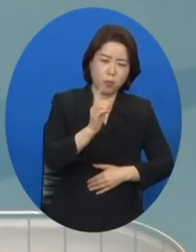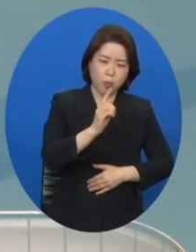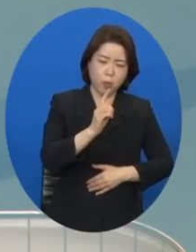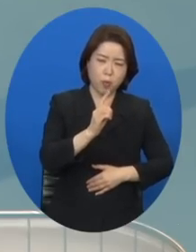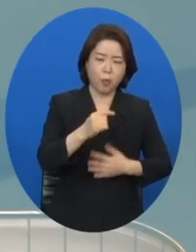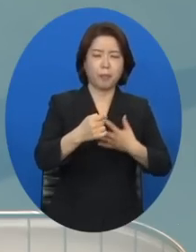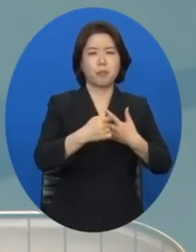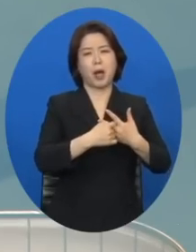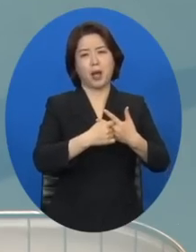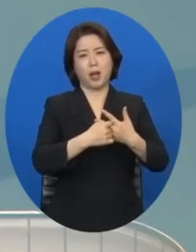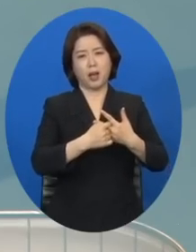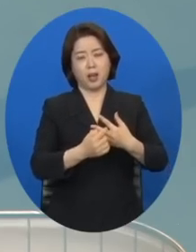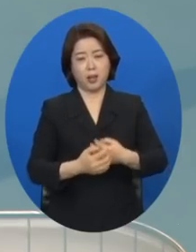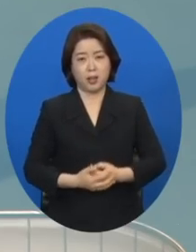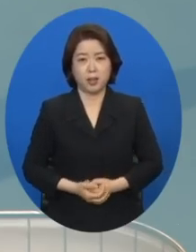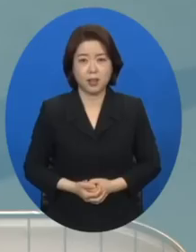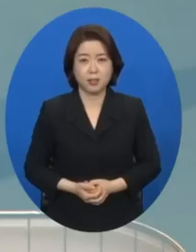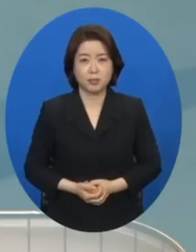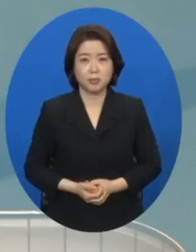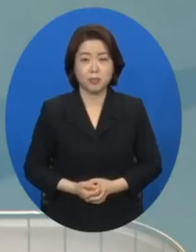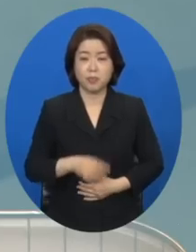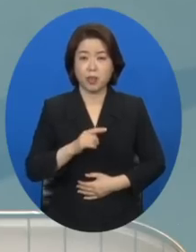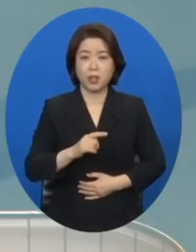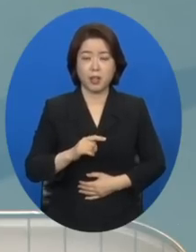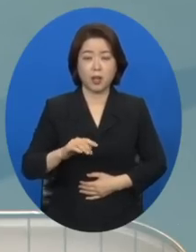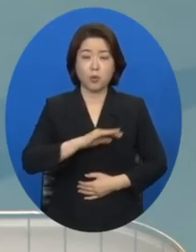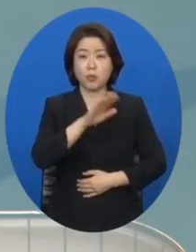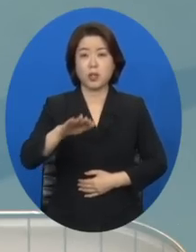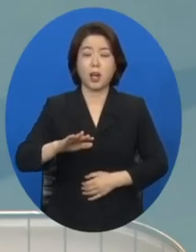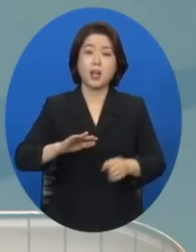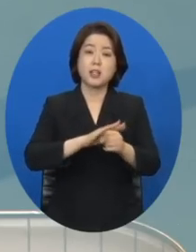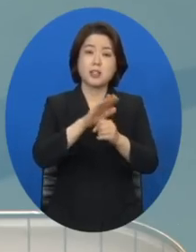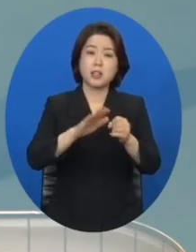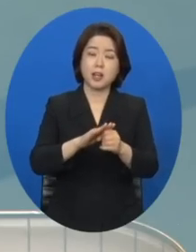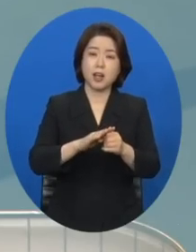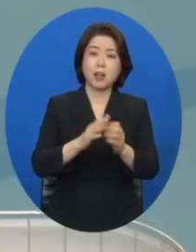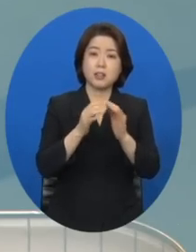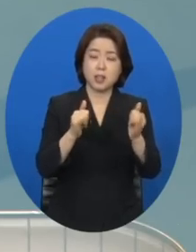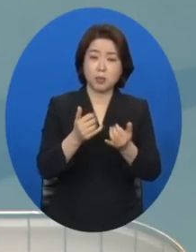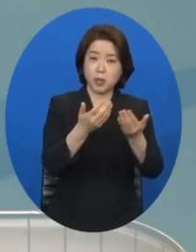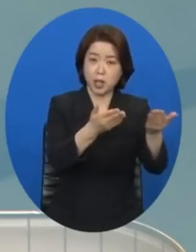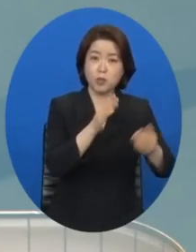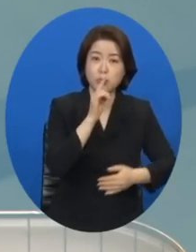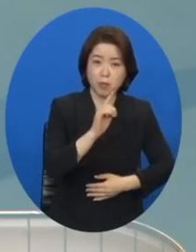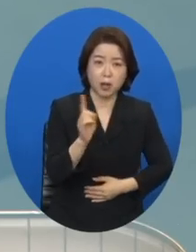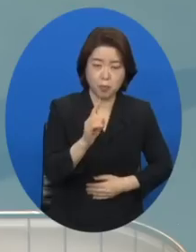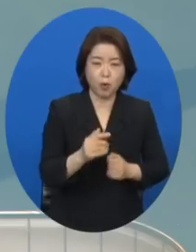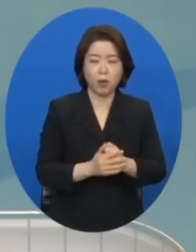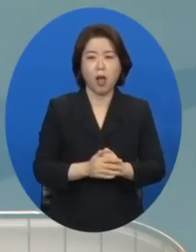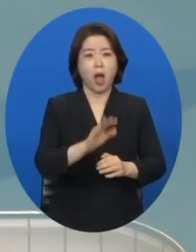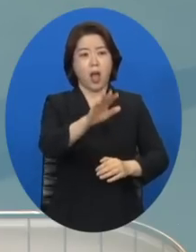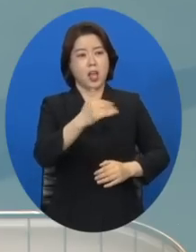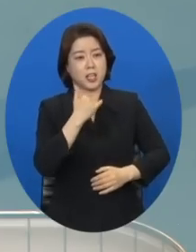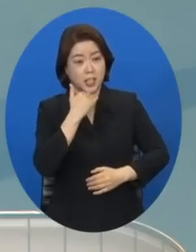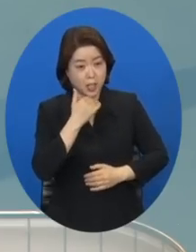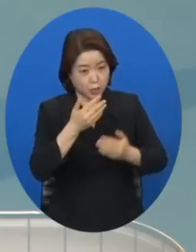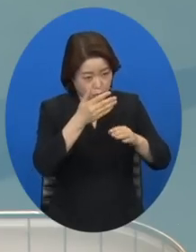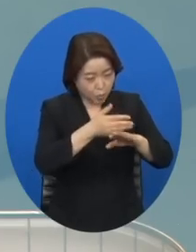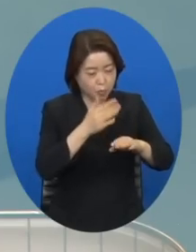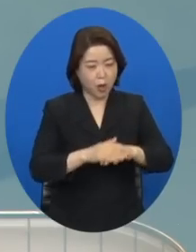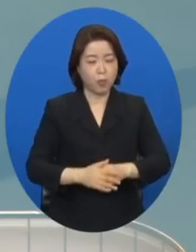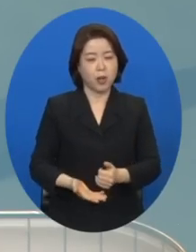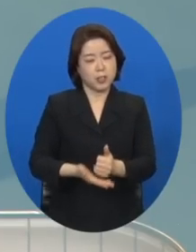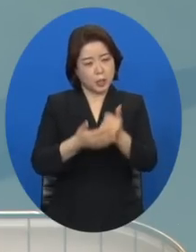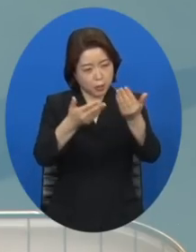알게 되는 거예요 사실 우리가 가장 사랑하는 이들에게 해야 될 말이 뭐예요 기다려줘서 고마워 섬겨줘서